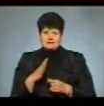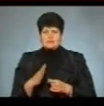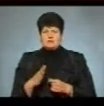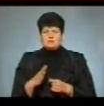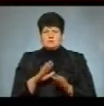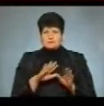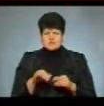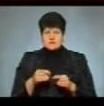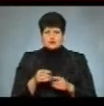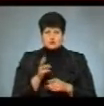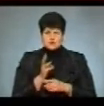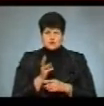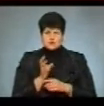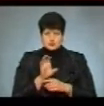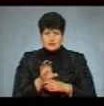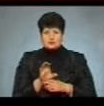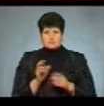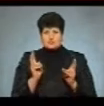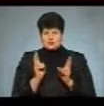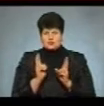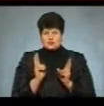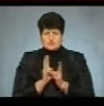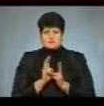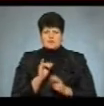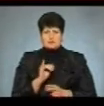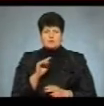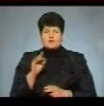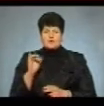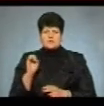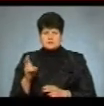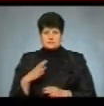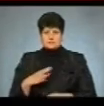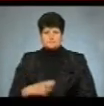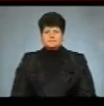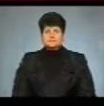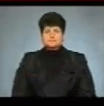буквально після сюжету, ми у студії зустрінемося із Ігорем Проциком. Дочекайтеся.